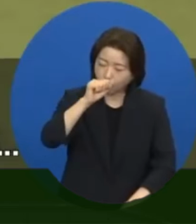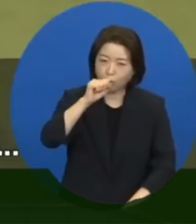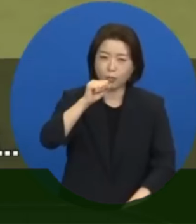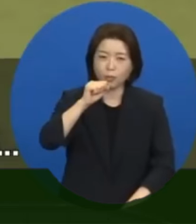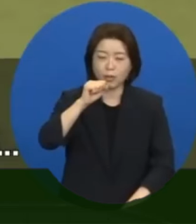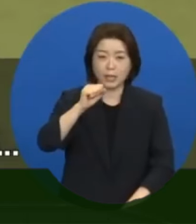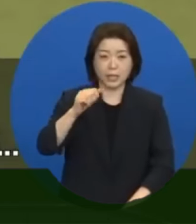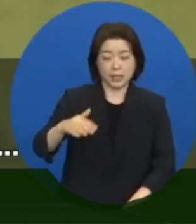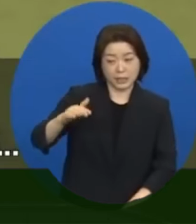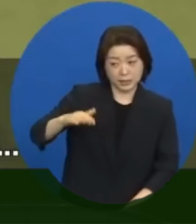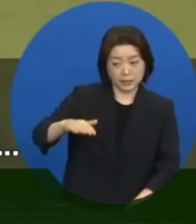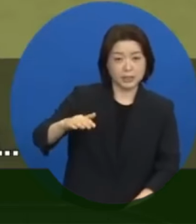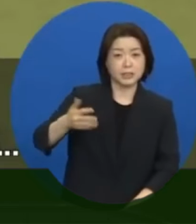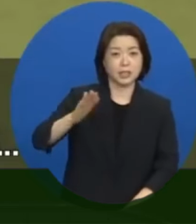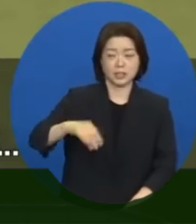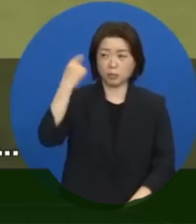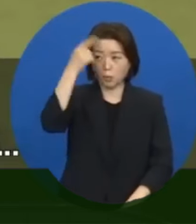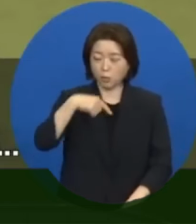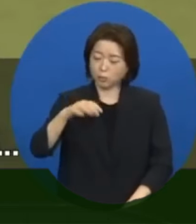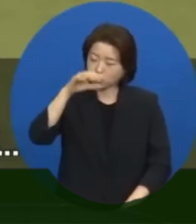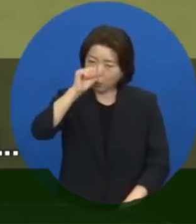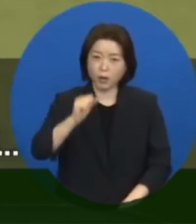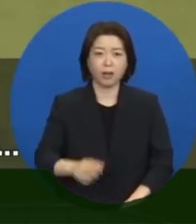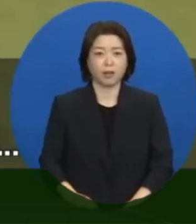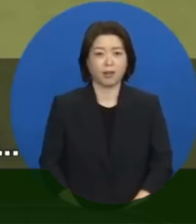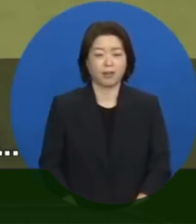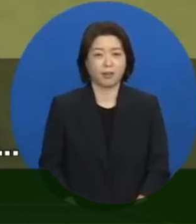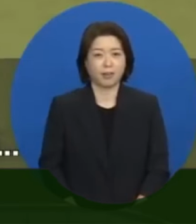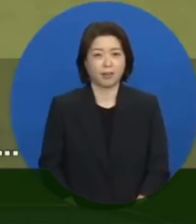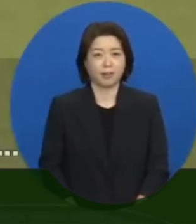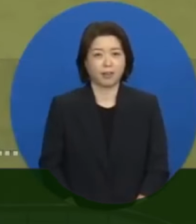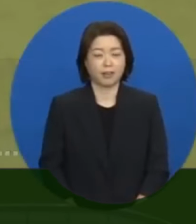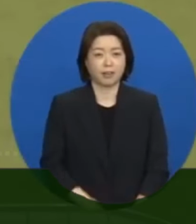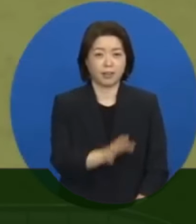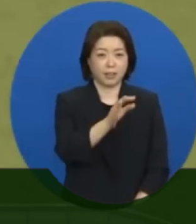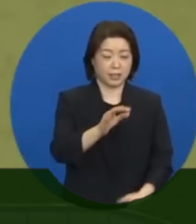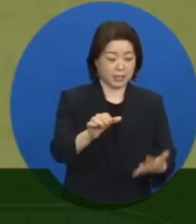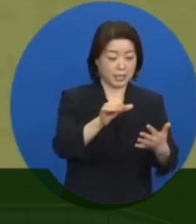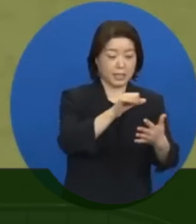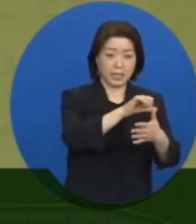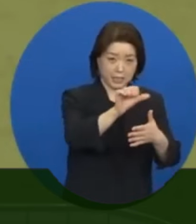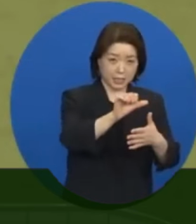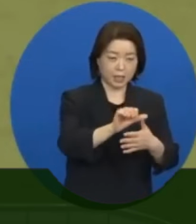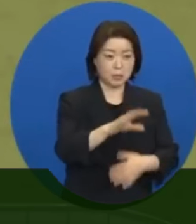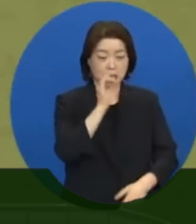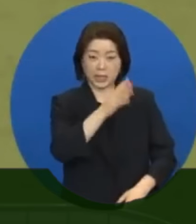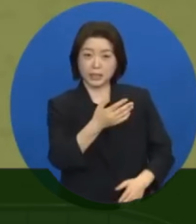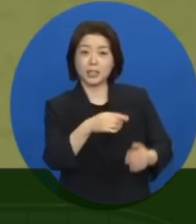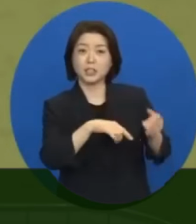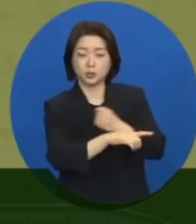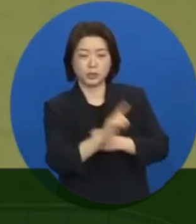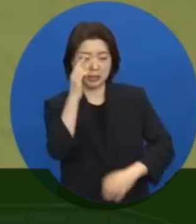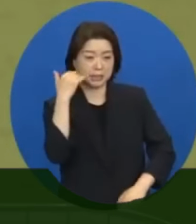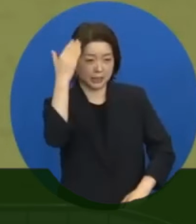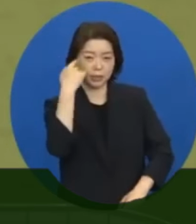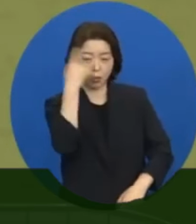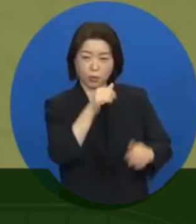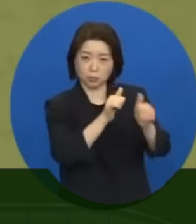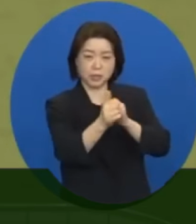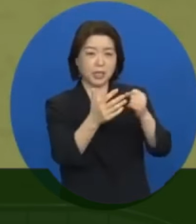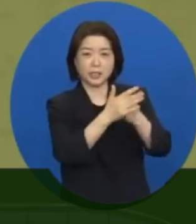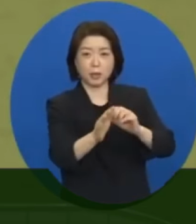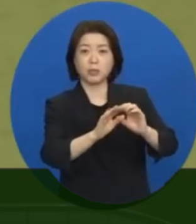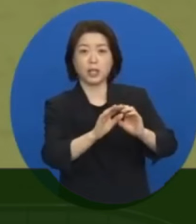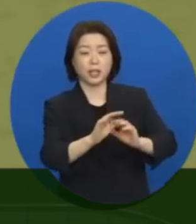키는 작긴 했지만 얼굴은 잘생겼다는 다시 말해서 엘리이 안된 거는 잘생겨서 키가 커서 안 된게 아닙니다 그니까